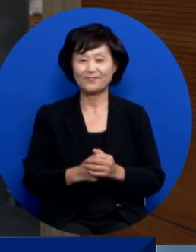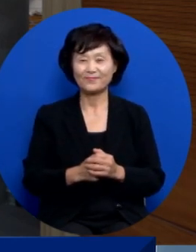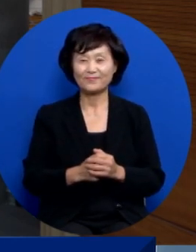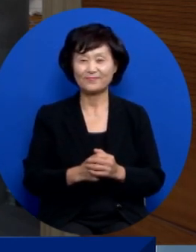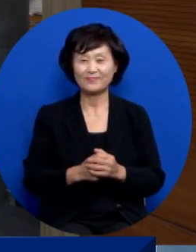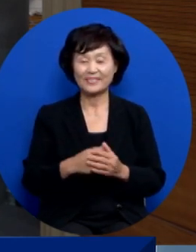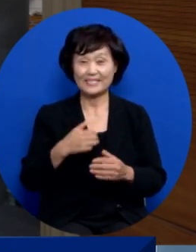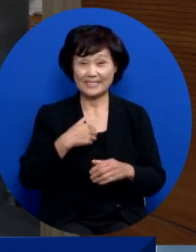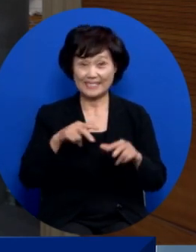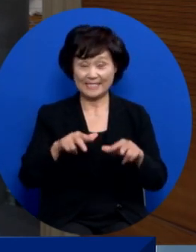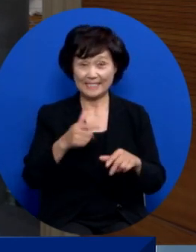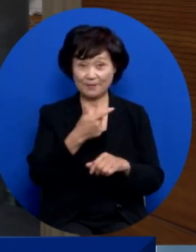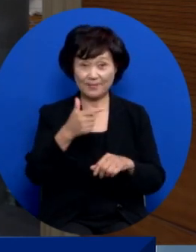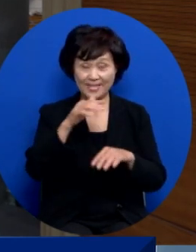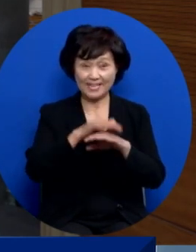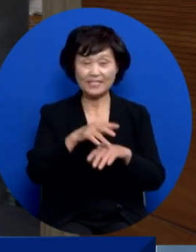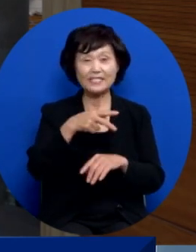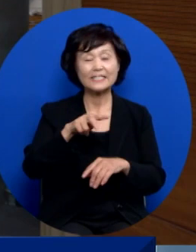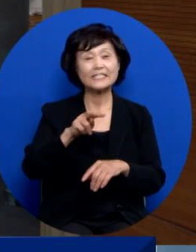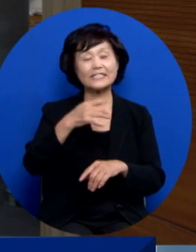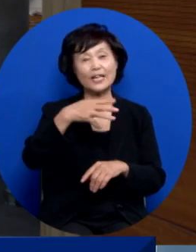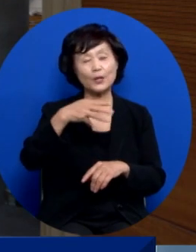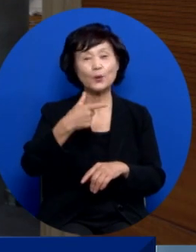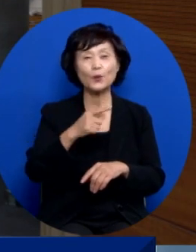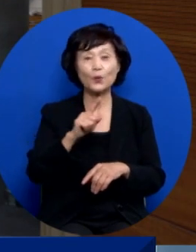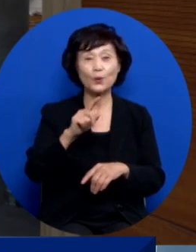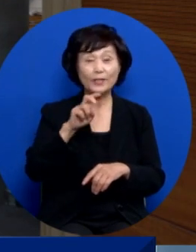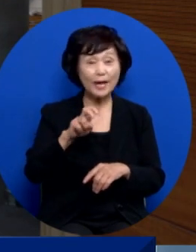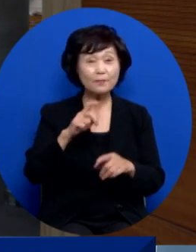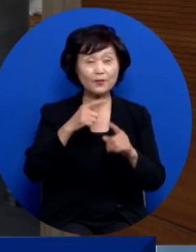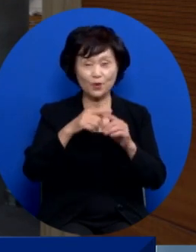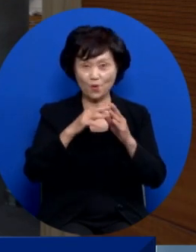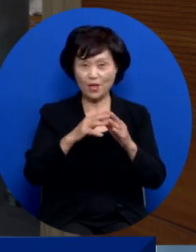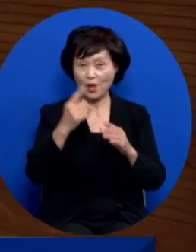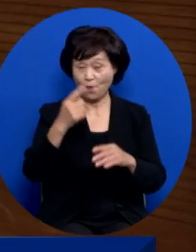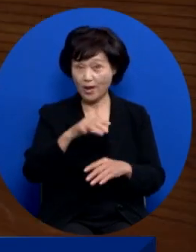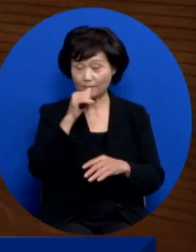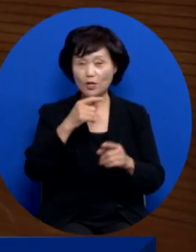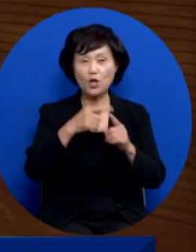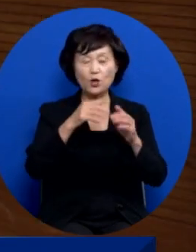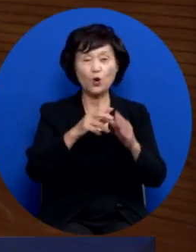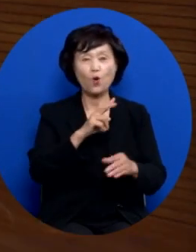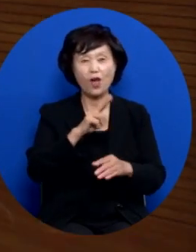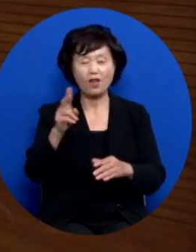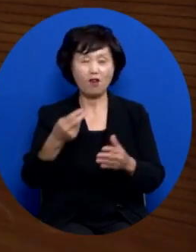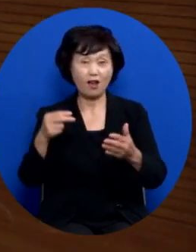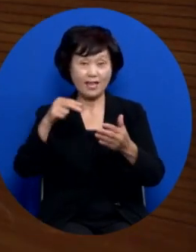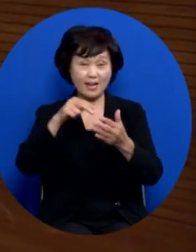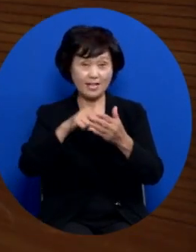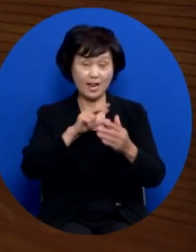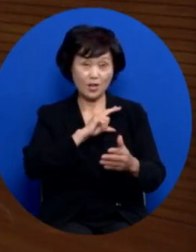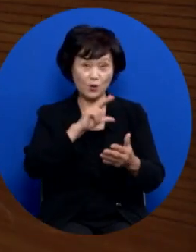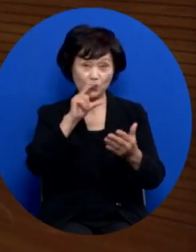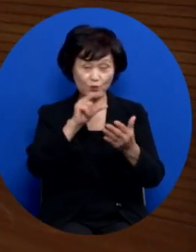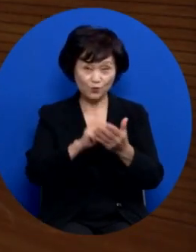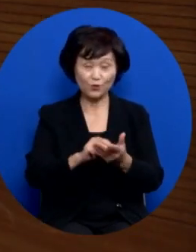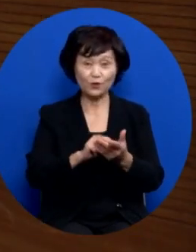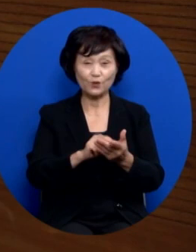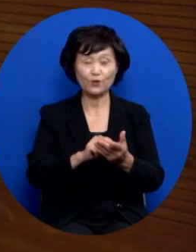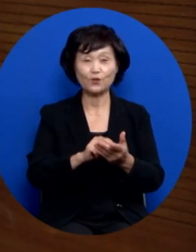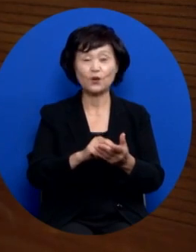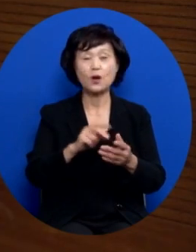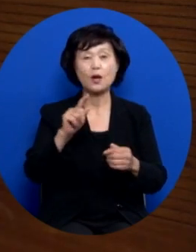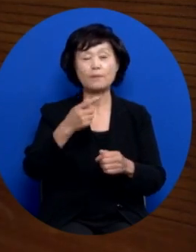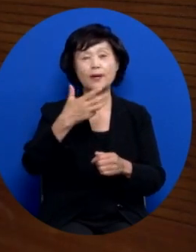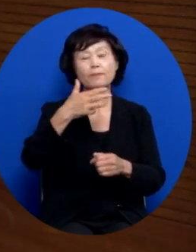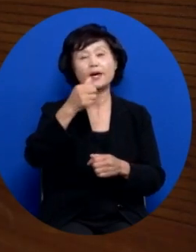네, 저는 지금 대전 세로남교회에 나와 있습니다. 교회여 일어나라를 주제로 지난 18일 개회한